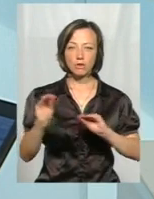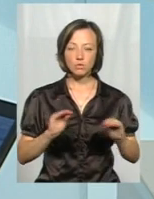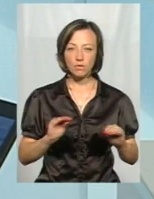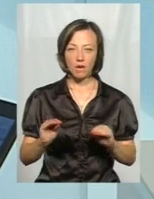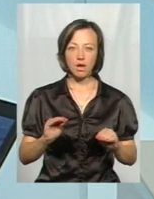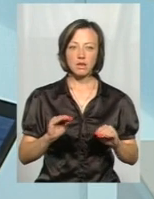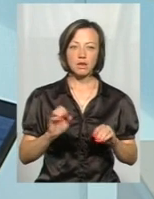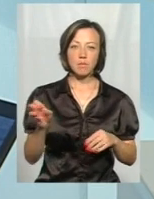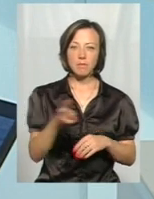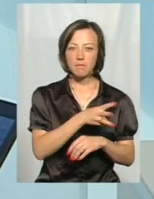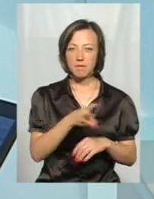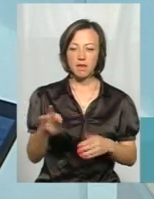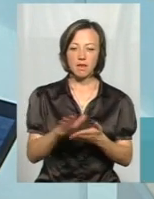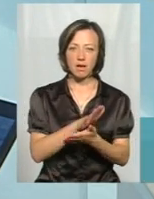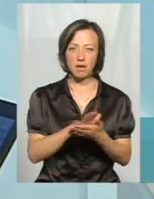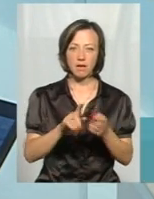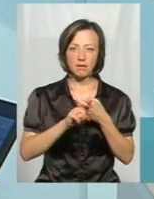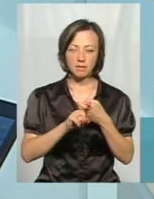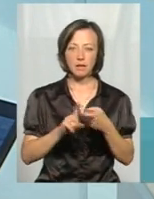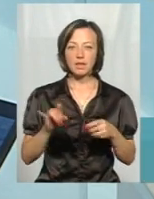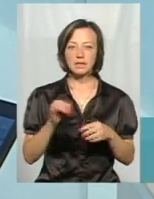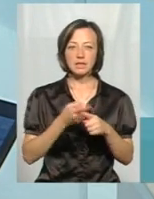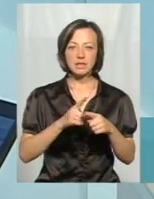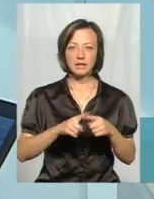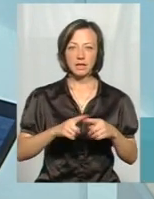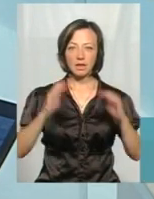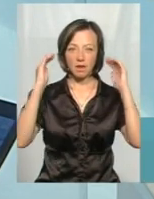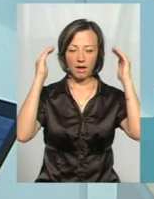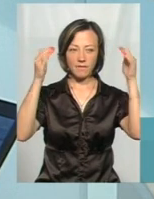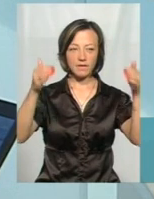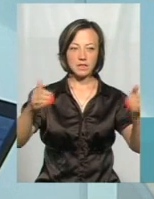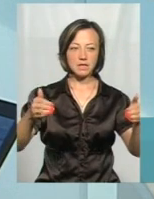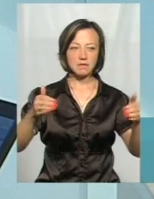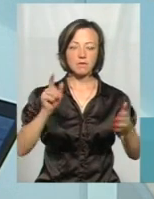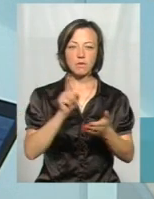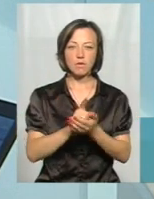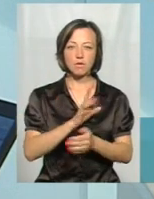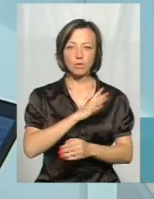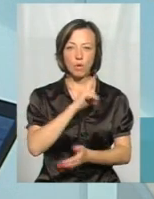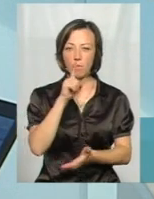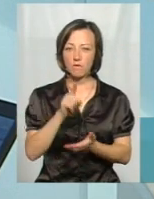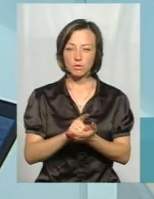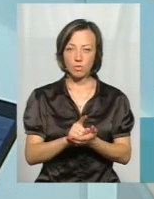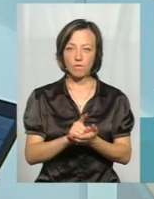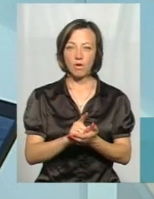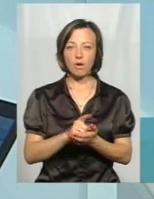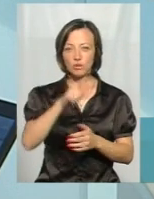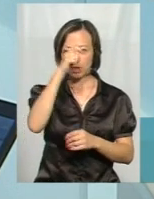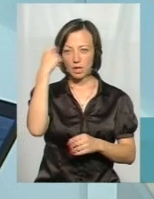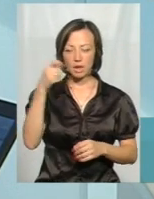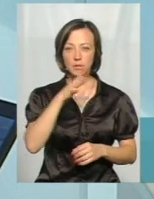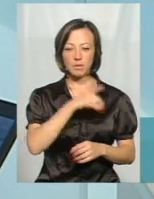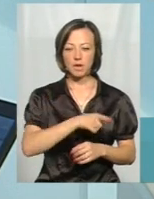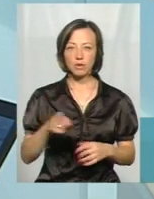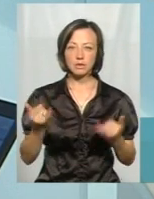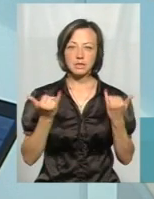їхнього миття, дезінфекції, тіньових навісів, які повинні бути обов'язково, бо особливо в такий жаркий період, як